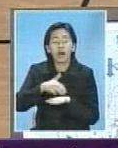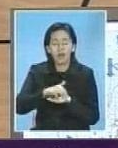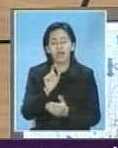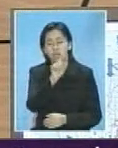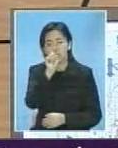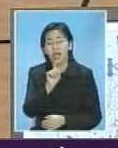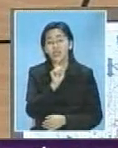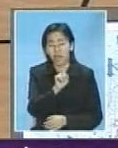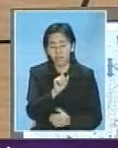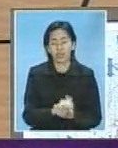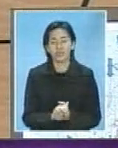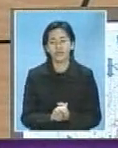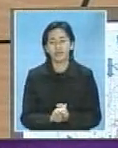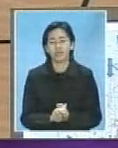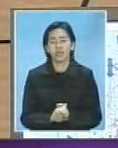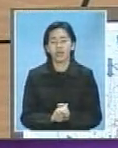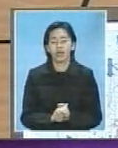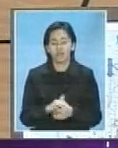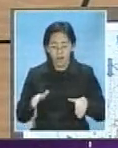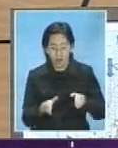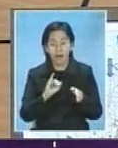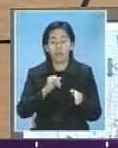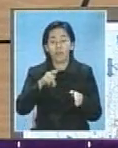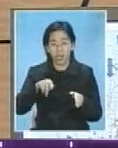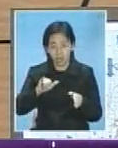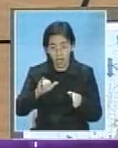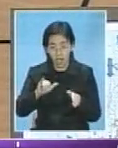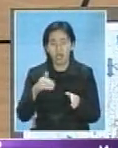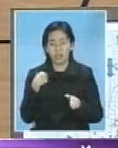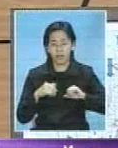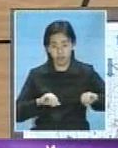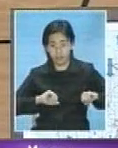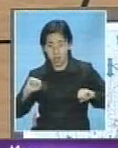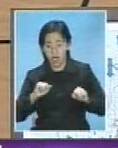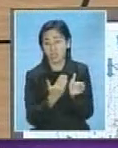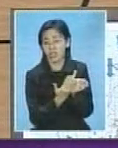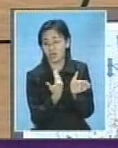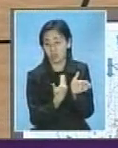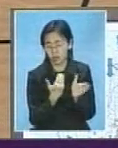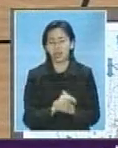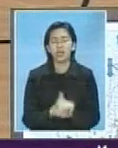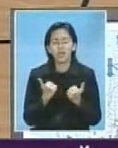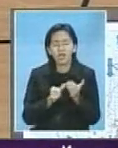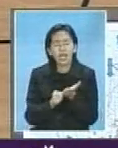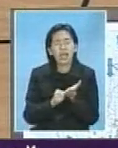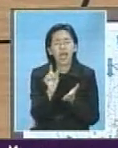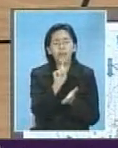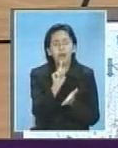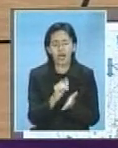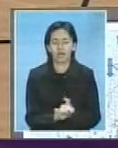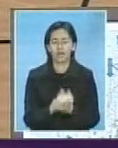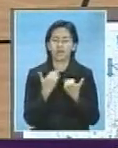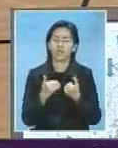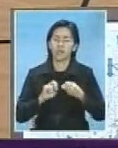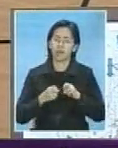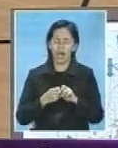ก็คือบริเวณคันกั้นน้ำฝั่งตะวันตกนั้นขณะนี้ได้มีการแก้ไขไปถึงไหนแล้วเหตุใดจึงมีการให้ข่าวว่าจะมี